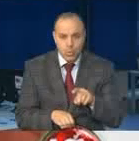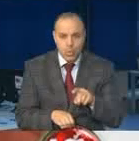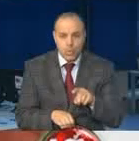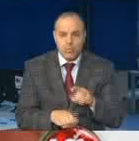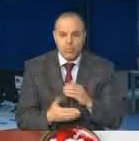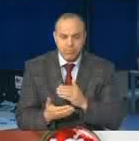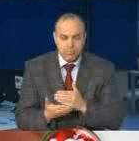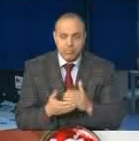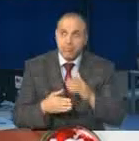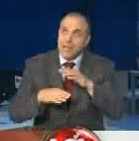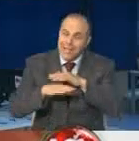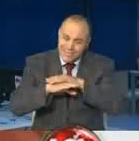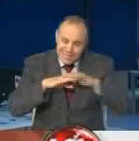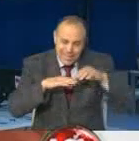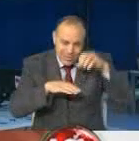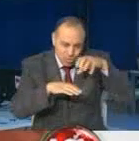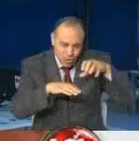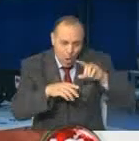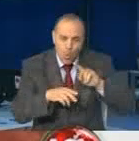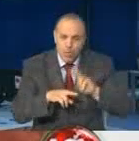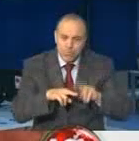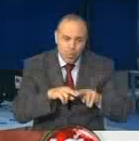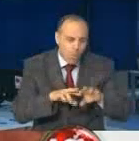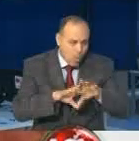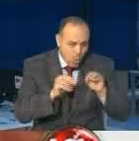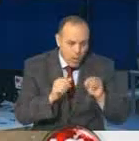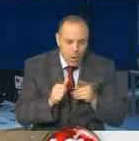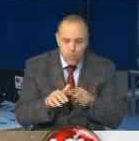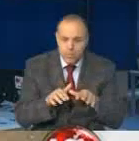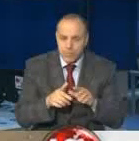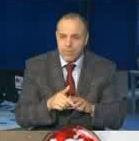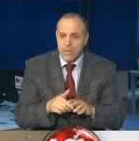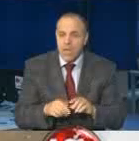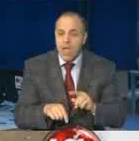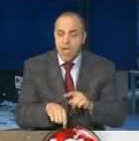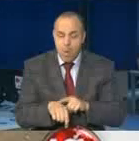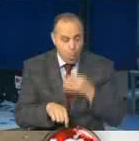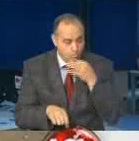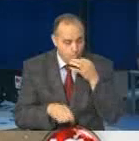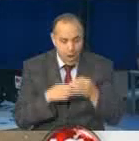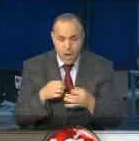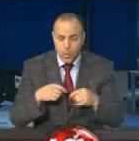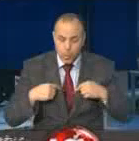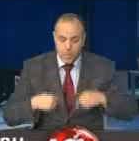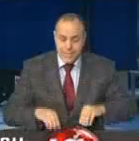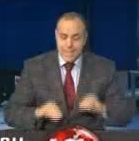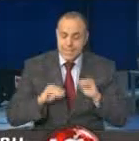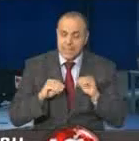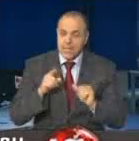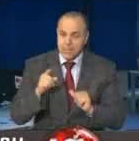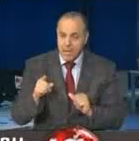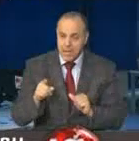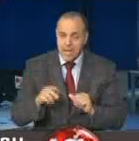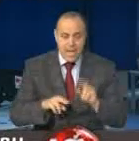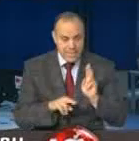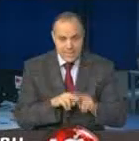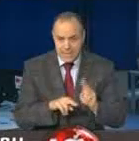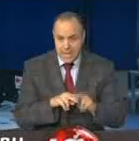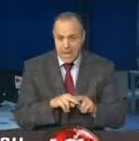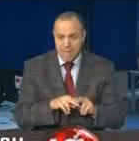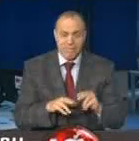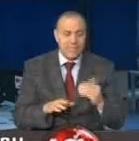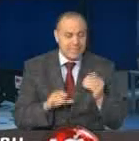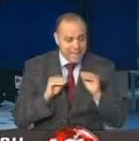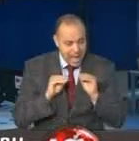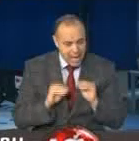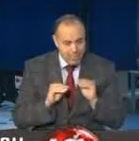السطوح والقيام بإجراءات أولية. في وقت تتحدث فيه وزارة التربية عن إصلاحات في